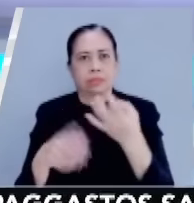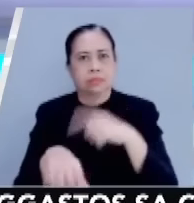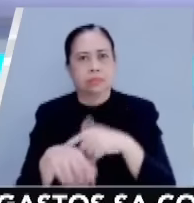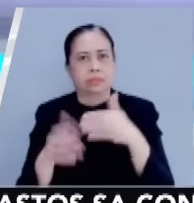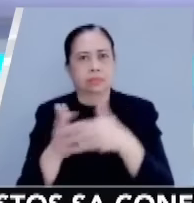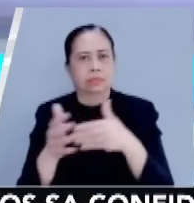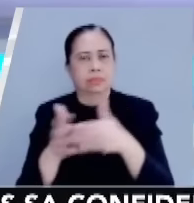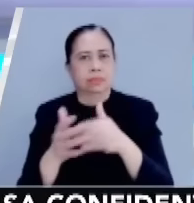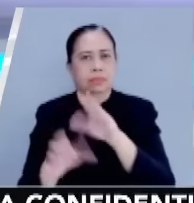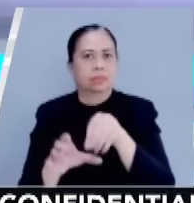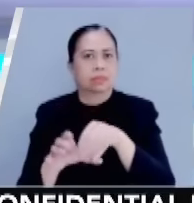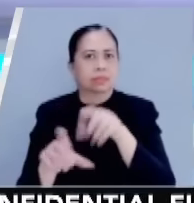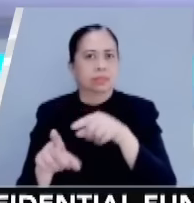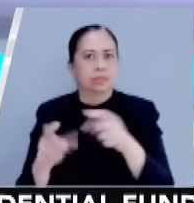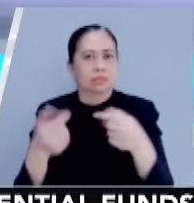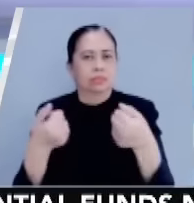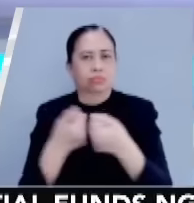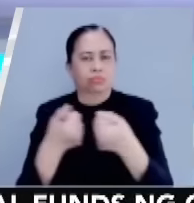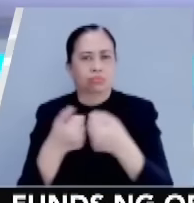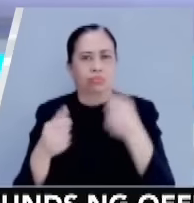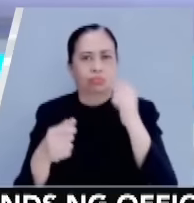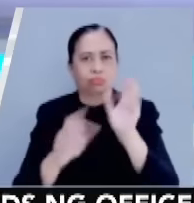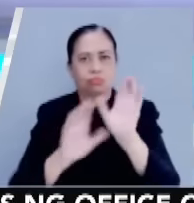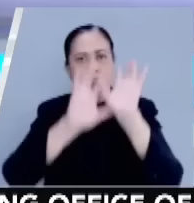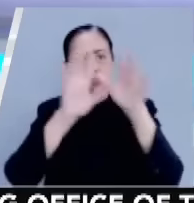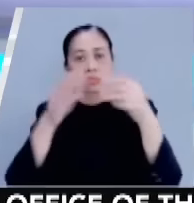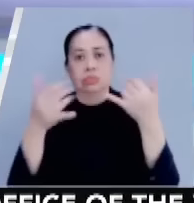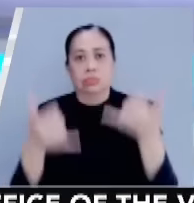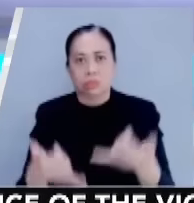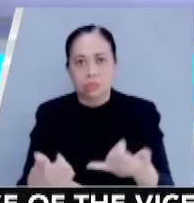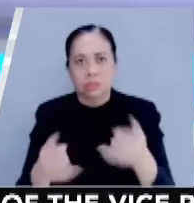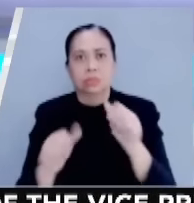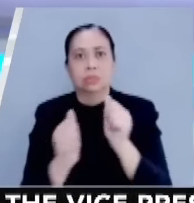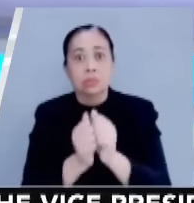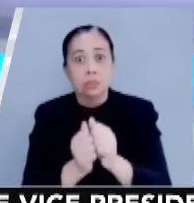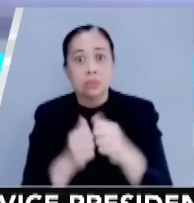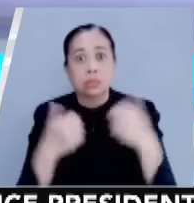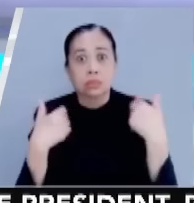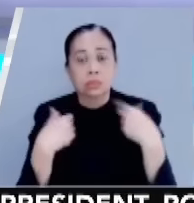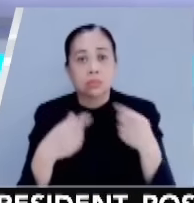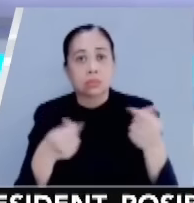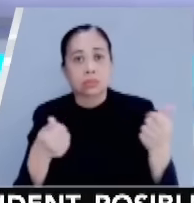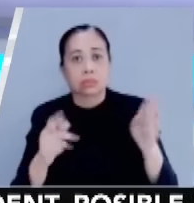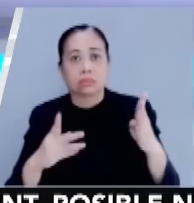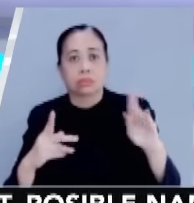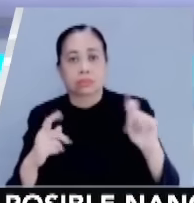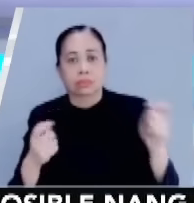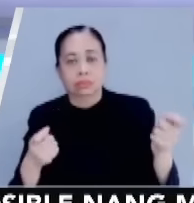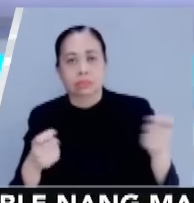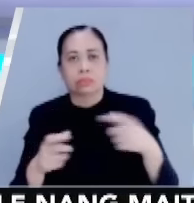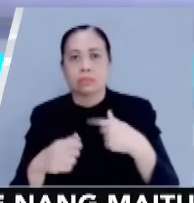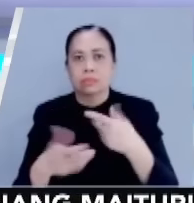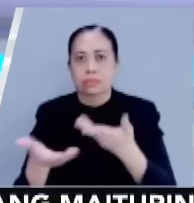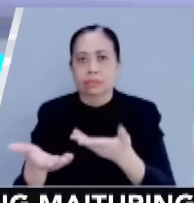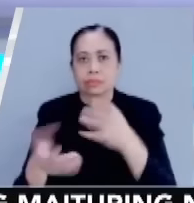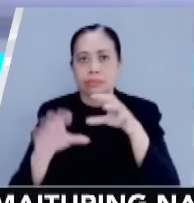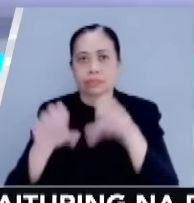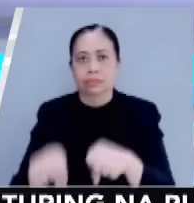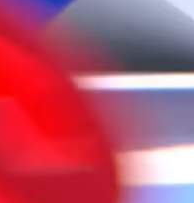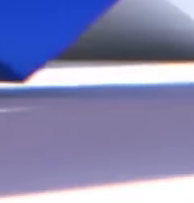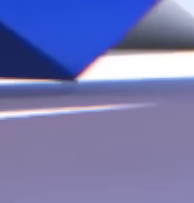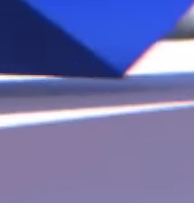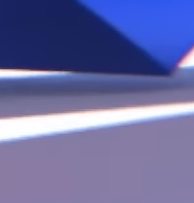ni Amores sa mga away basketball na ngayon may kasama umunong pustahan. Ang nahuli kam na tensyon sa pagtutok ni